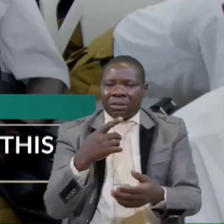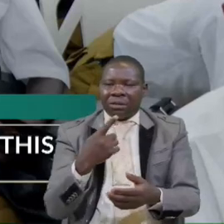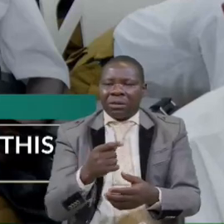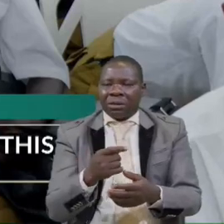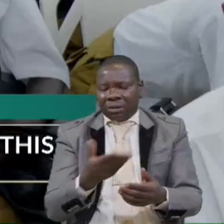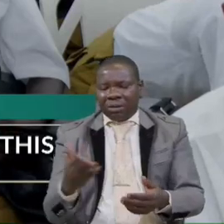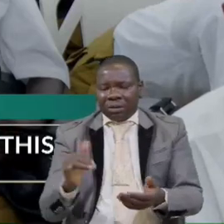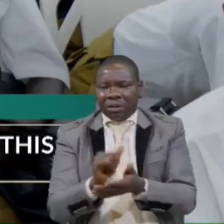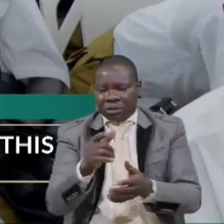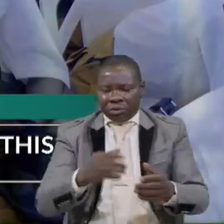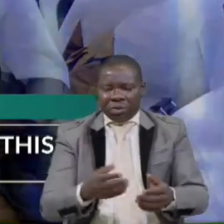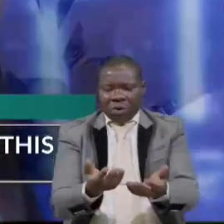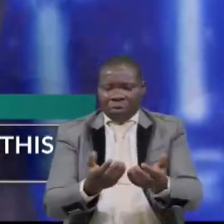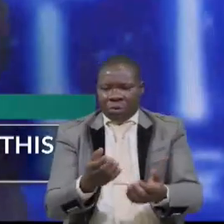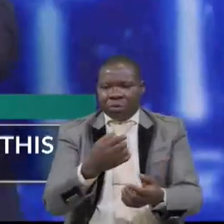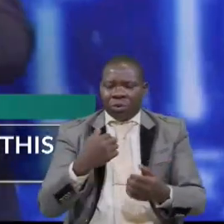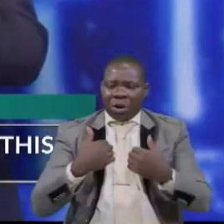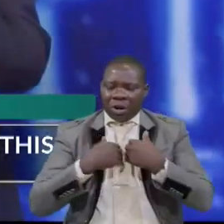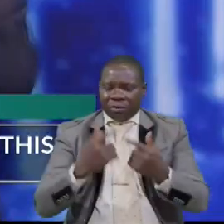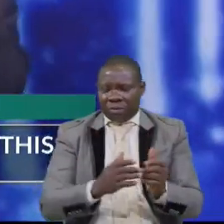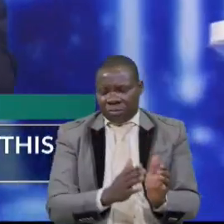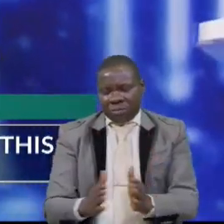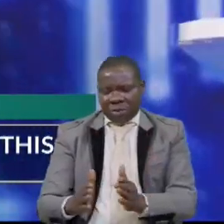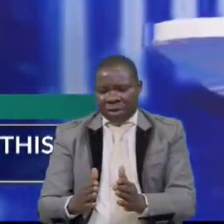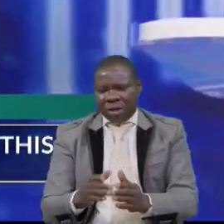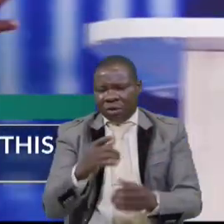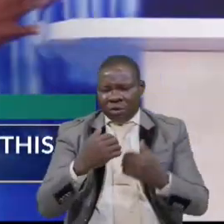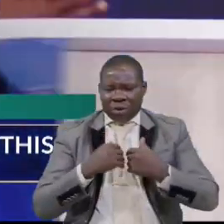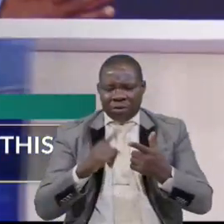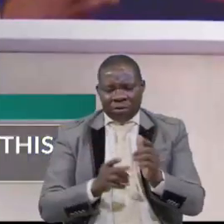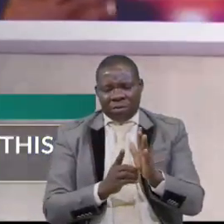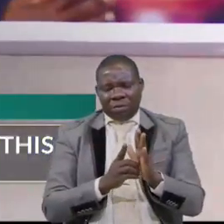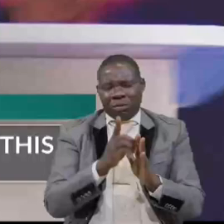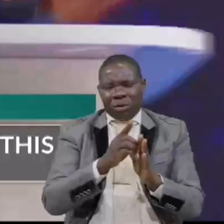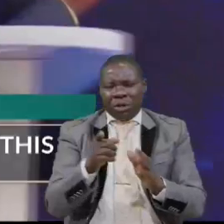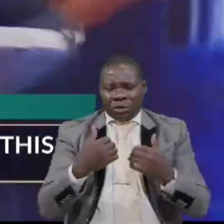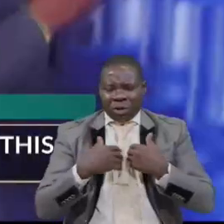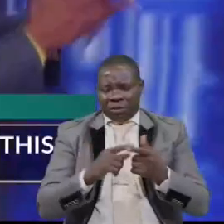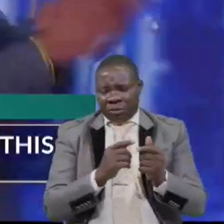planifier il faut te développer il faut avoir un programme